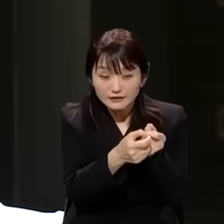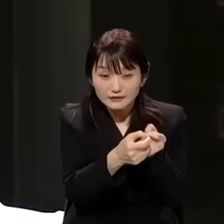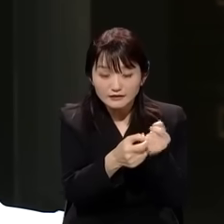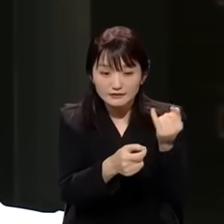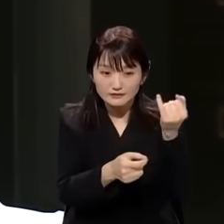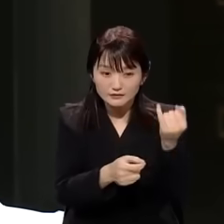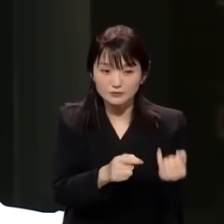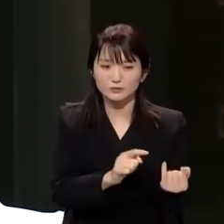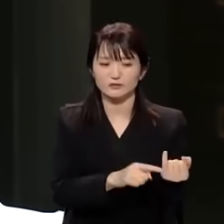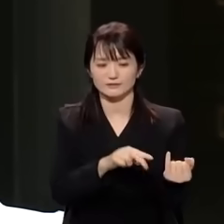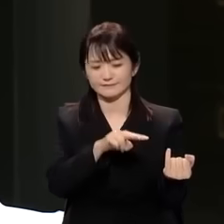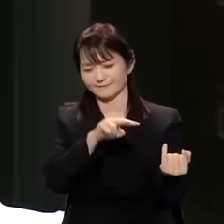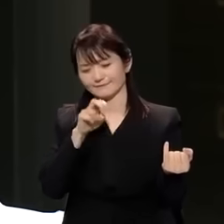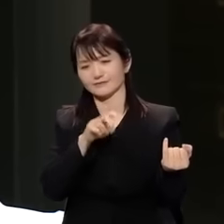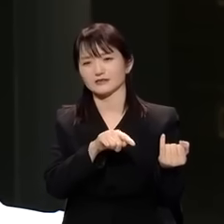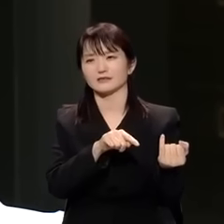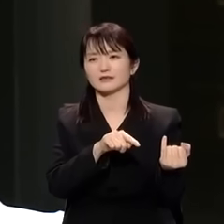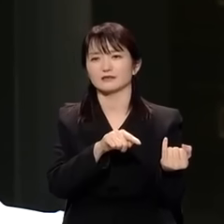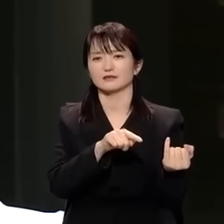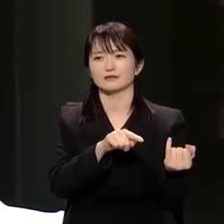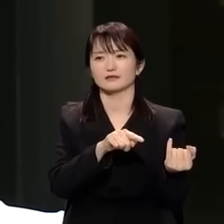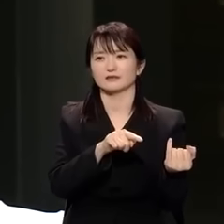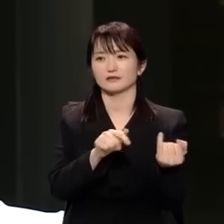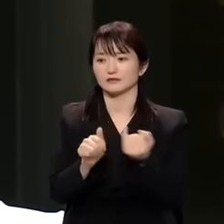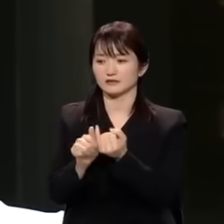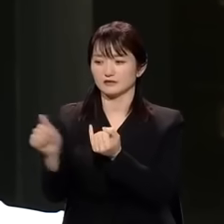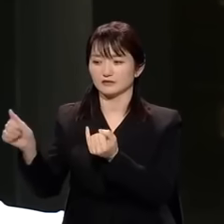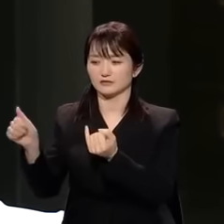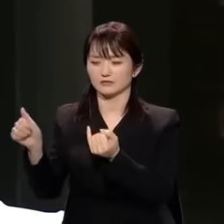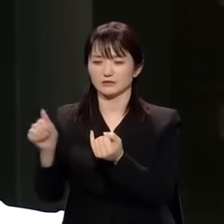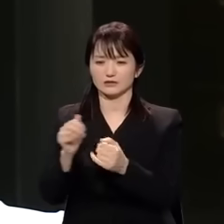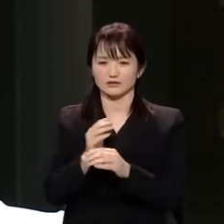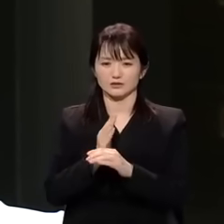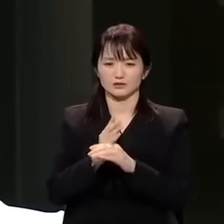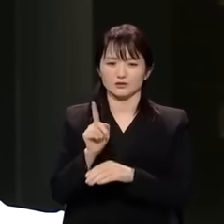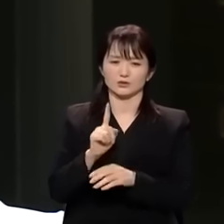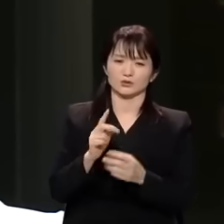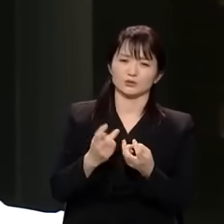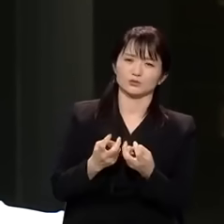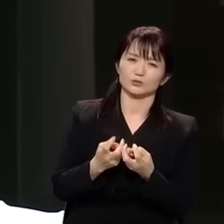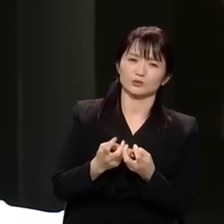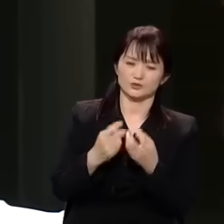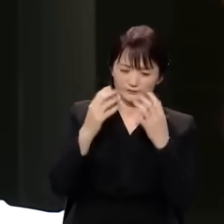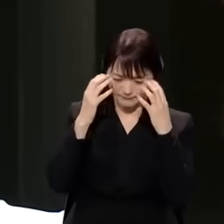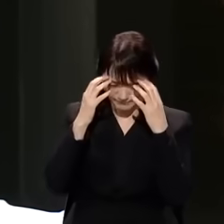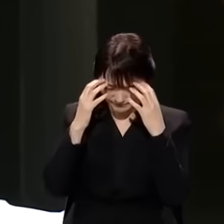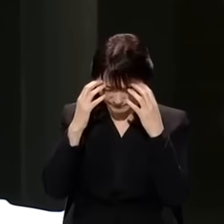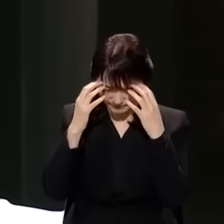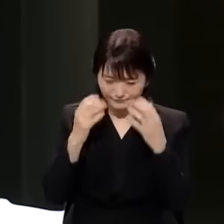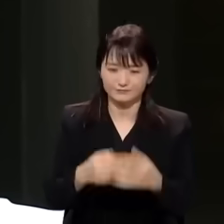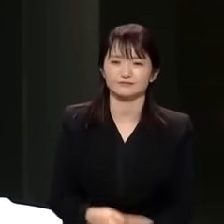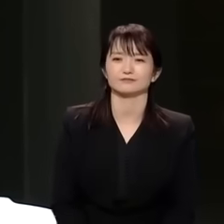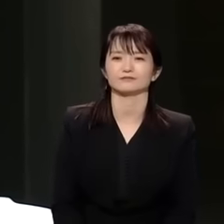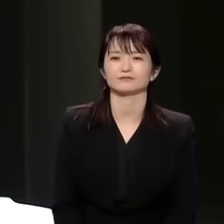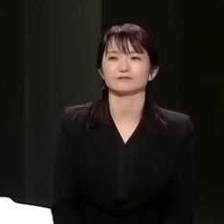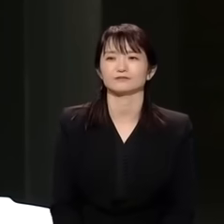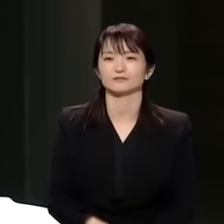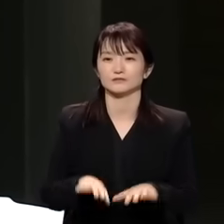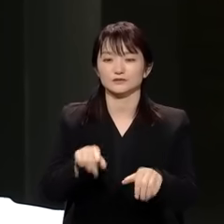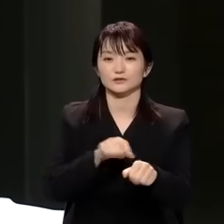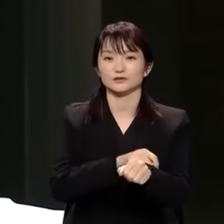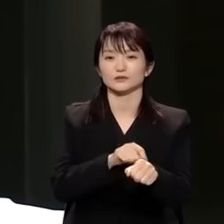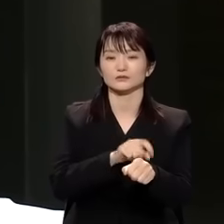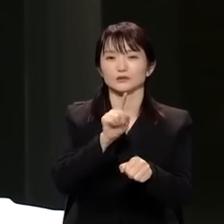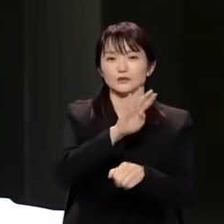신우를 질투하면서이 남편은 그 사이에 껴 가지고 막 고통을 받고 있습니다 자 별별 극장으로 준비해 봤는데요 오늘은 특별히